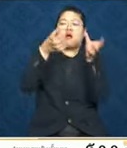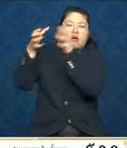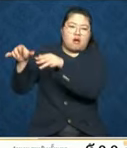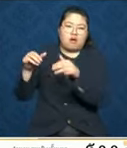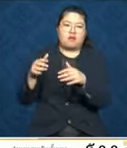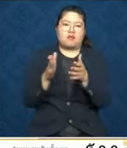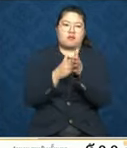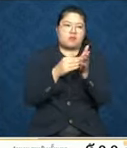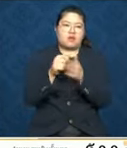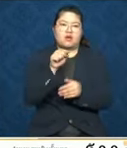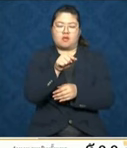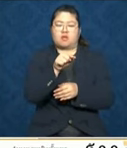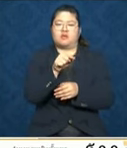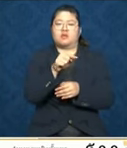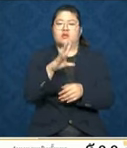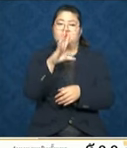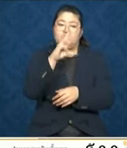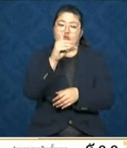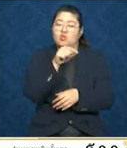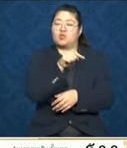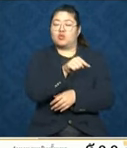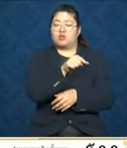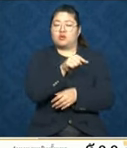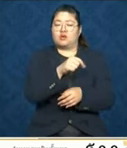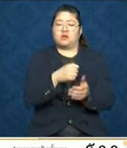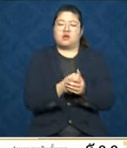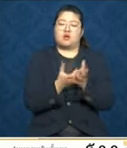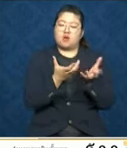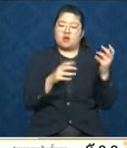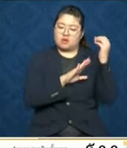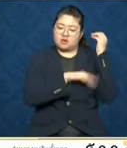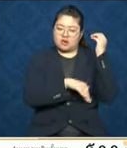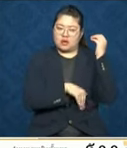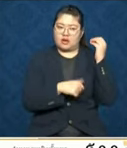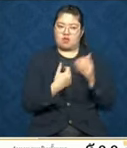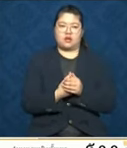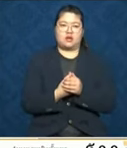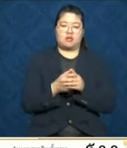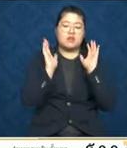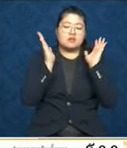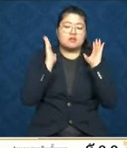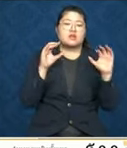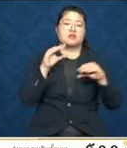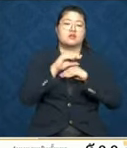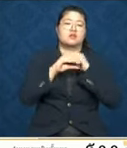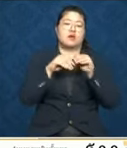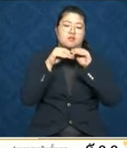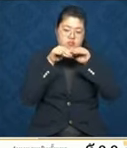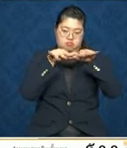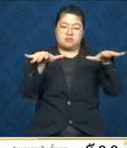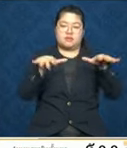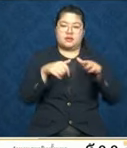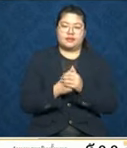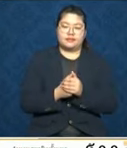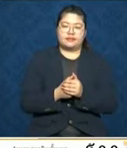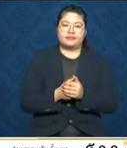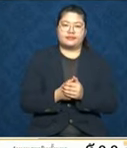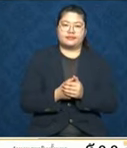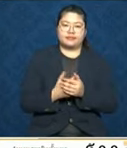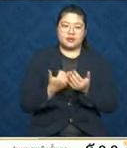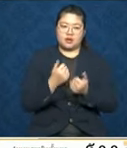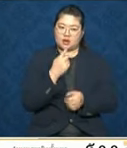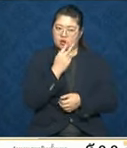ายสีชมพูของ DOTOP ปักใต้กุมภามีนาที่จะถึง ขออนุญาตโปรโมทโครงการไปด้วยเลยแล้วกันนะครับนำซ้ำนะครับเนี่ย